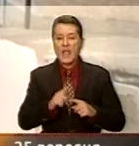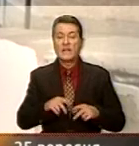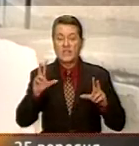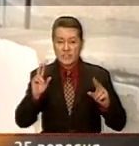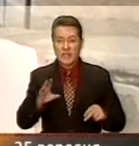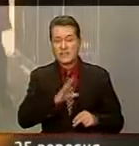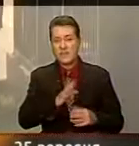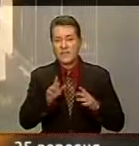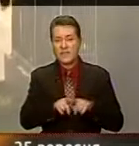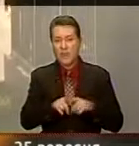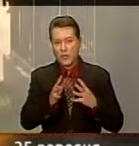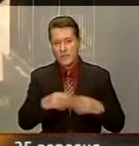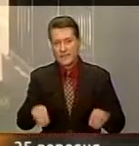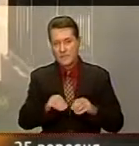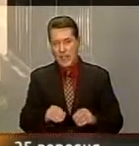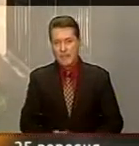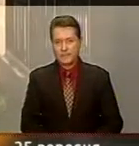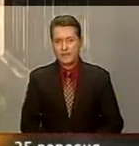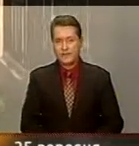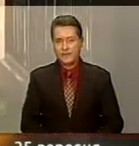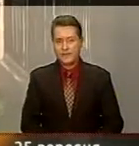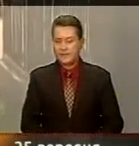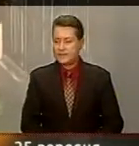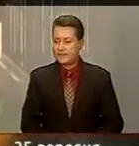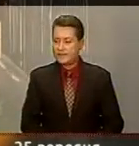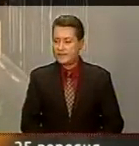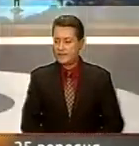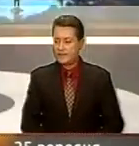щастя бути такою сім'єю. Євгенія Токар, Олександр Альбінський, програма «Вікна СТБ».